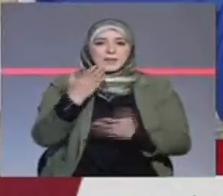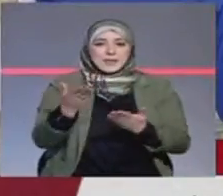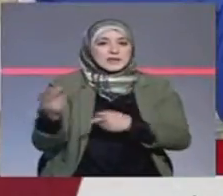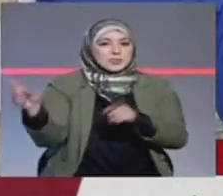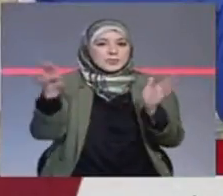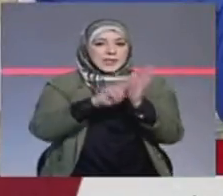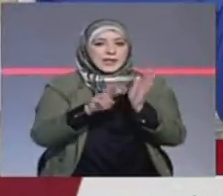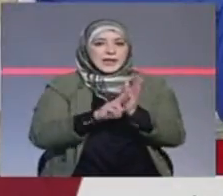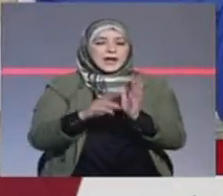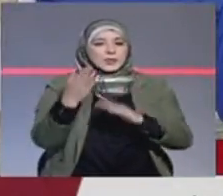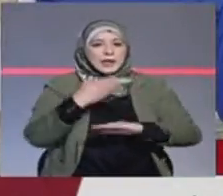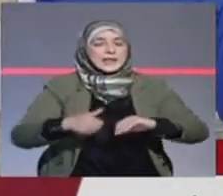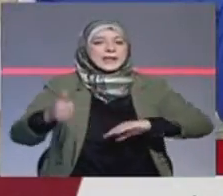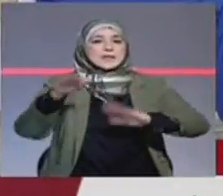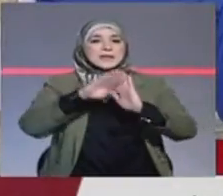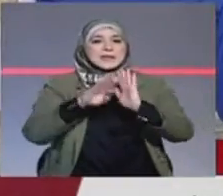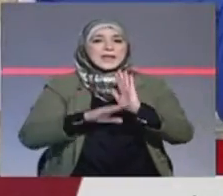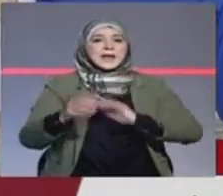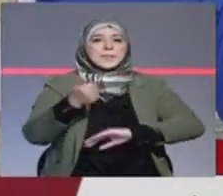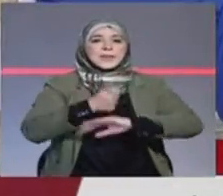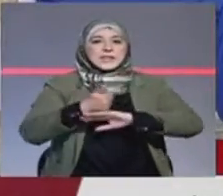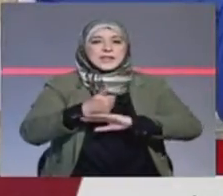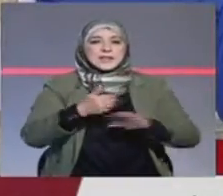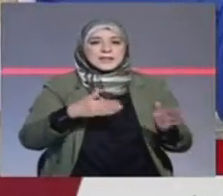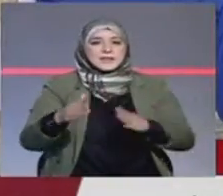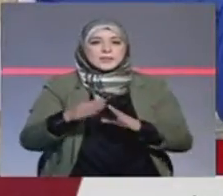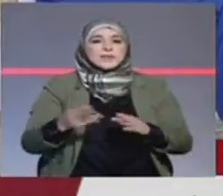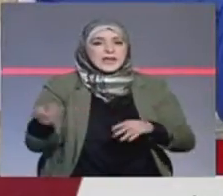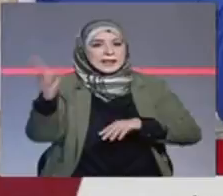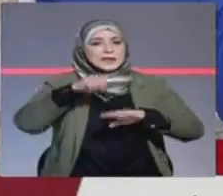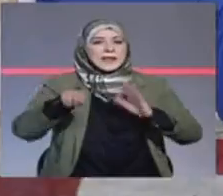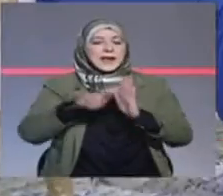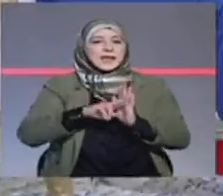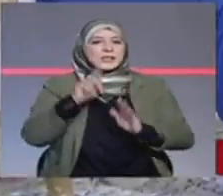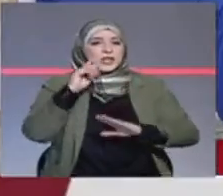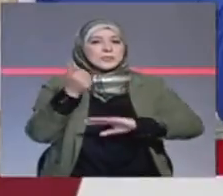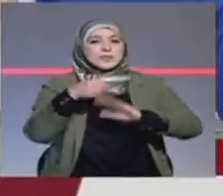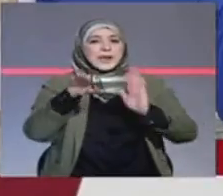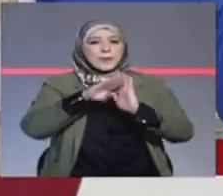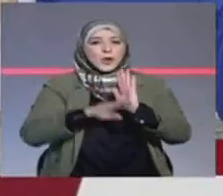العودة إلى النظام الرئاسي. رجع للنظام الرئاسوي،